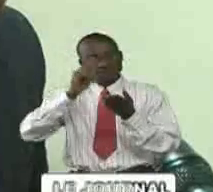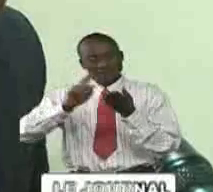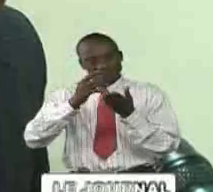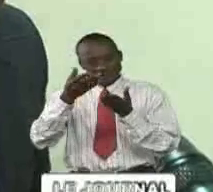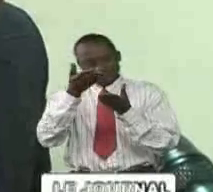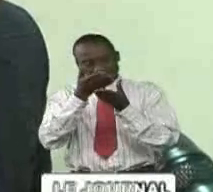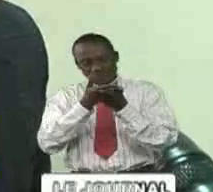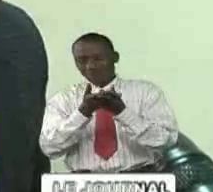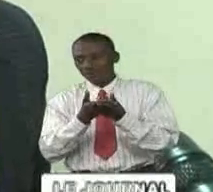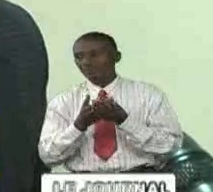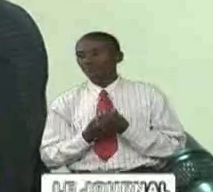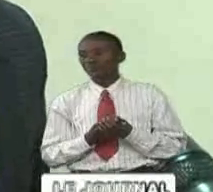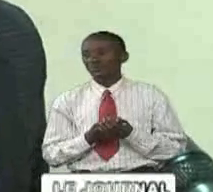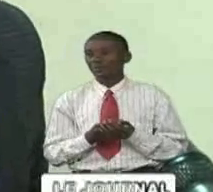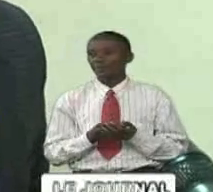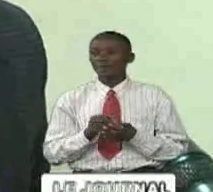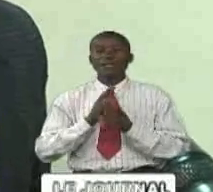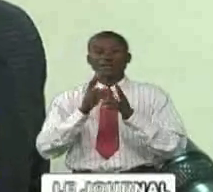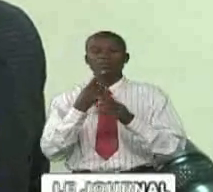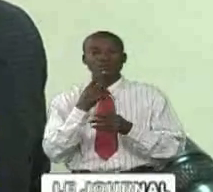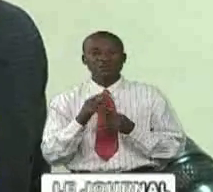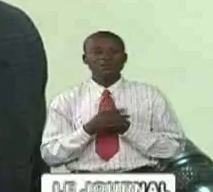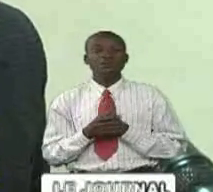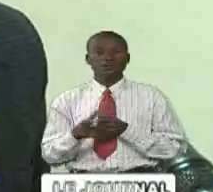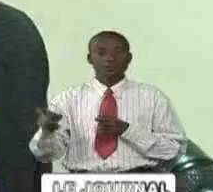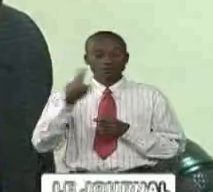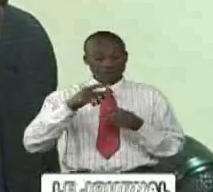Je voudrais donc vous assurer que ces doléances